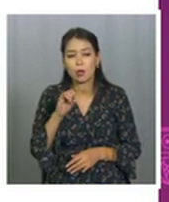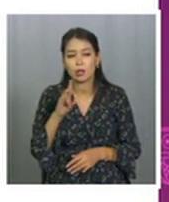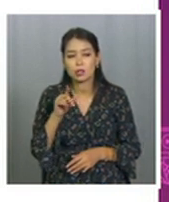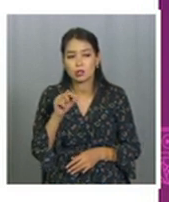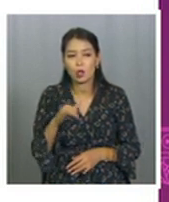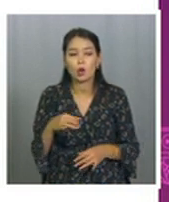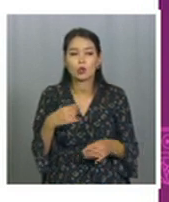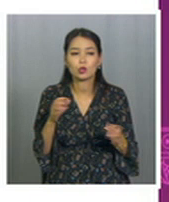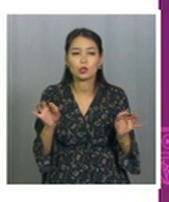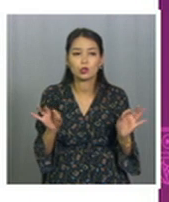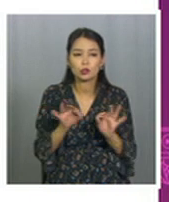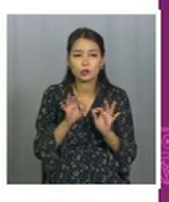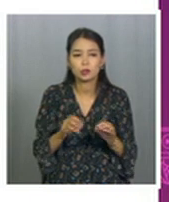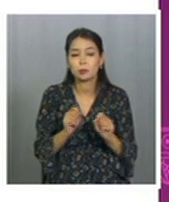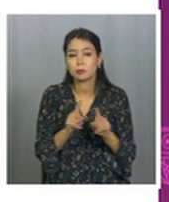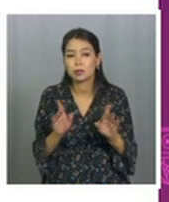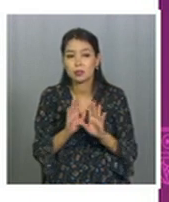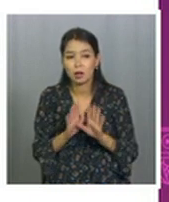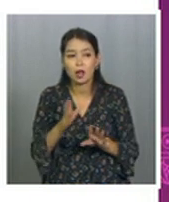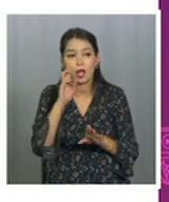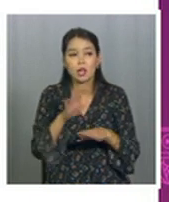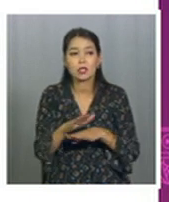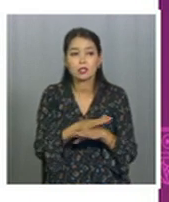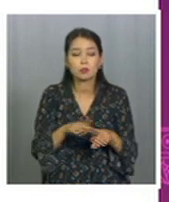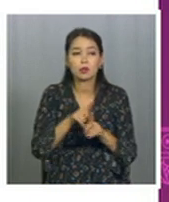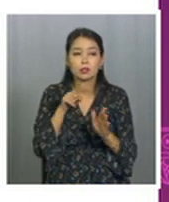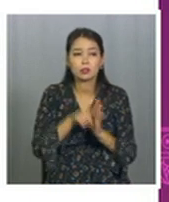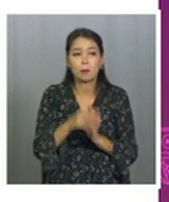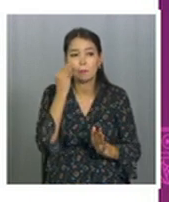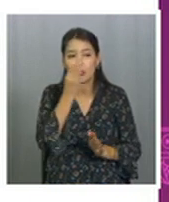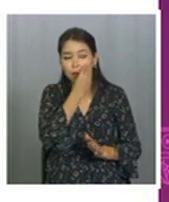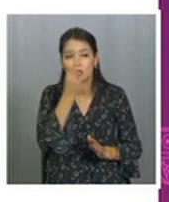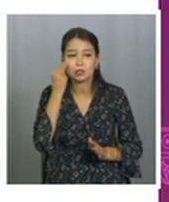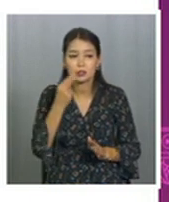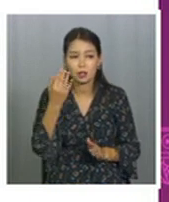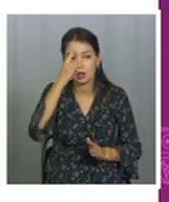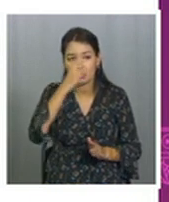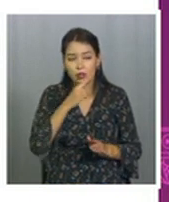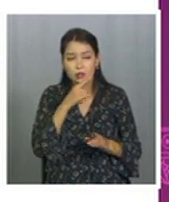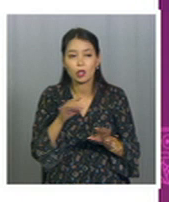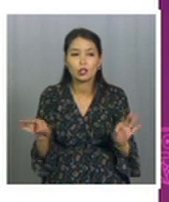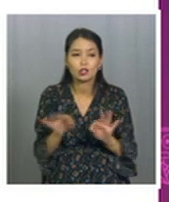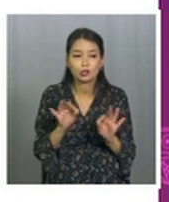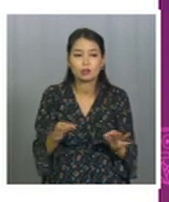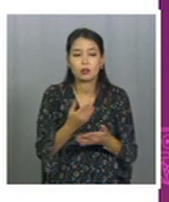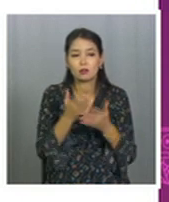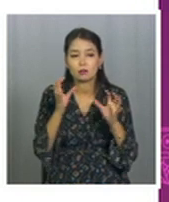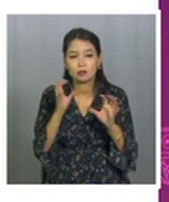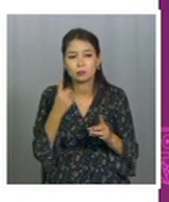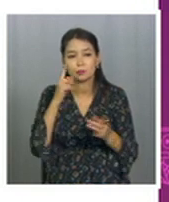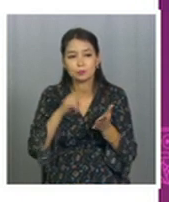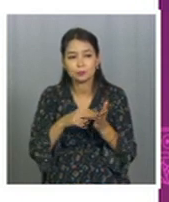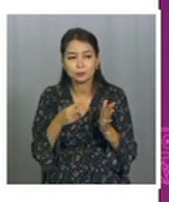күй мектептері ғана емес, елімізден тысқары Моңғолия, Қытай қазақтары күй дәстүрлерінің бір жобада